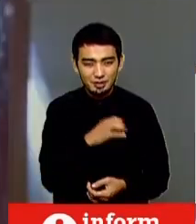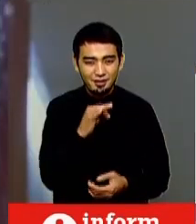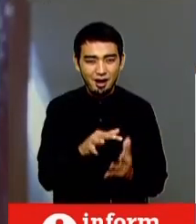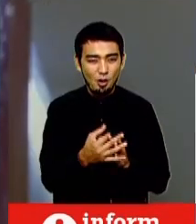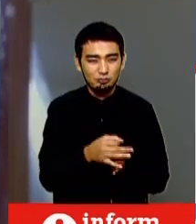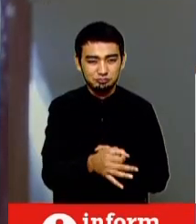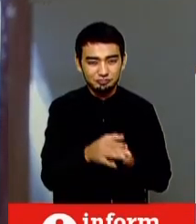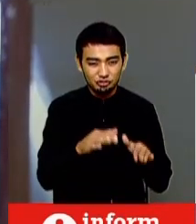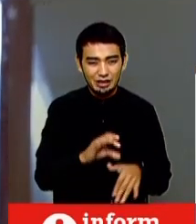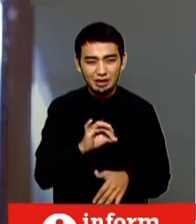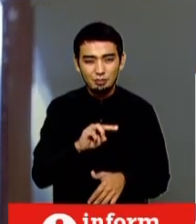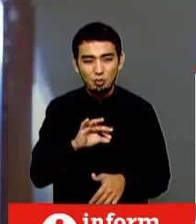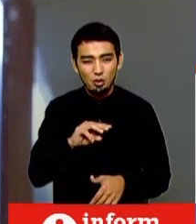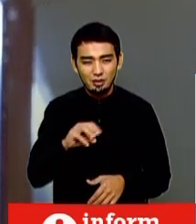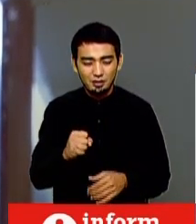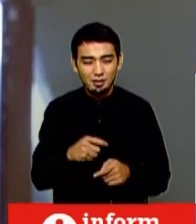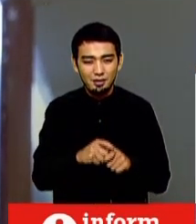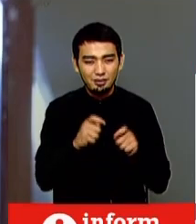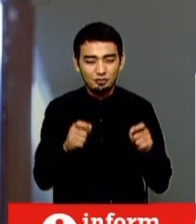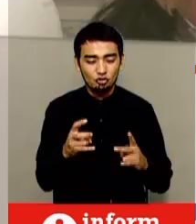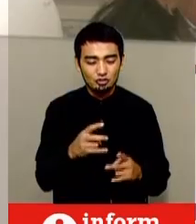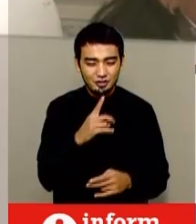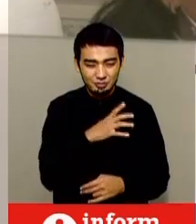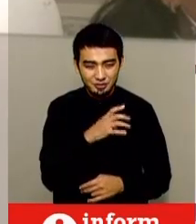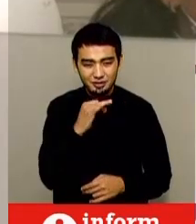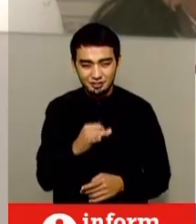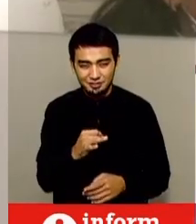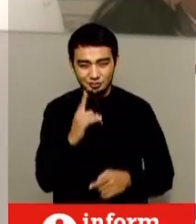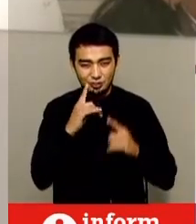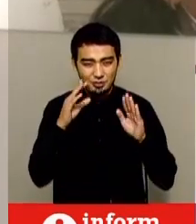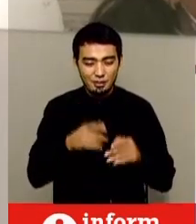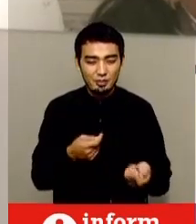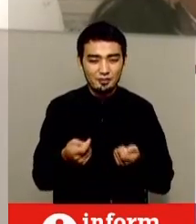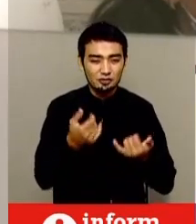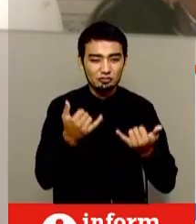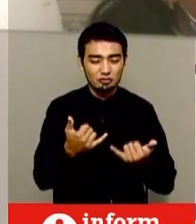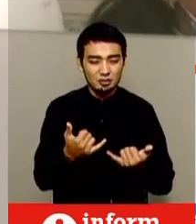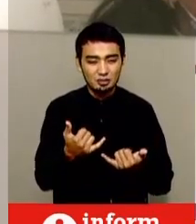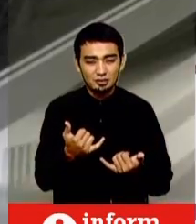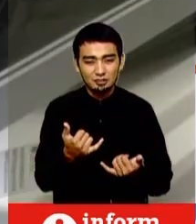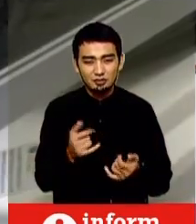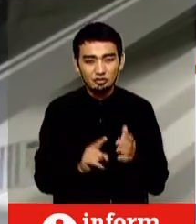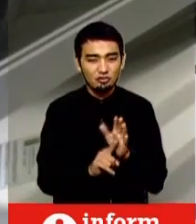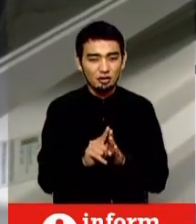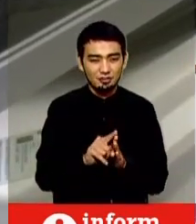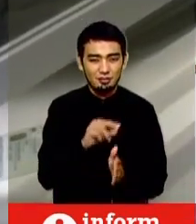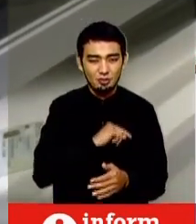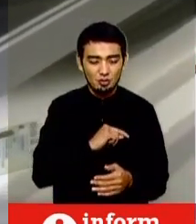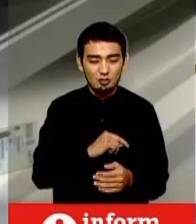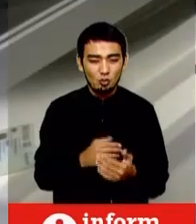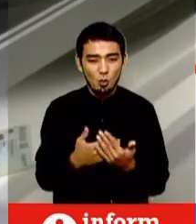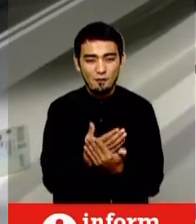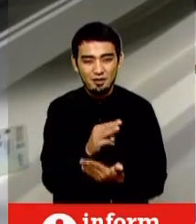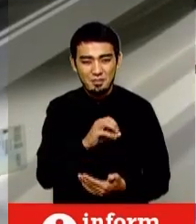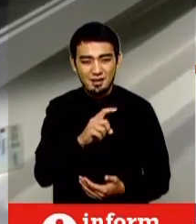областных центров на районы, моногорода и села. По мнению мажилисменов, правительству сейчас стоит начать разработать новый механизм